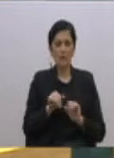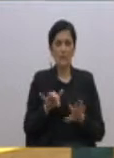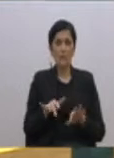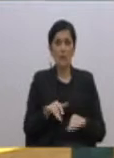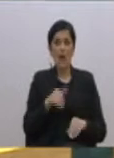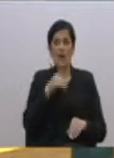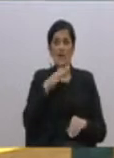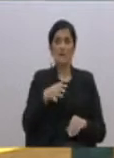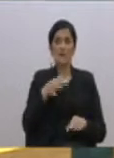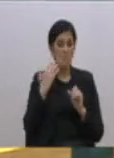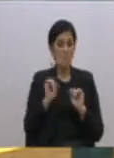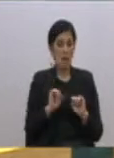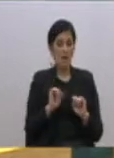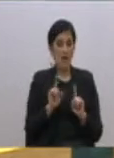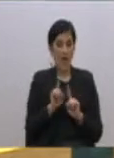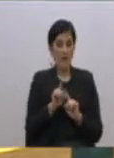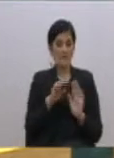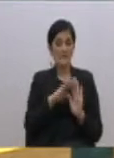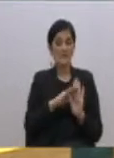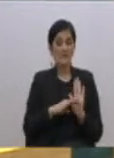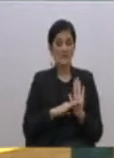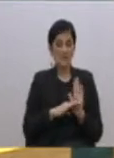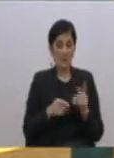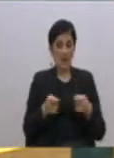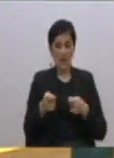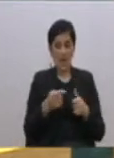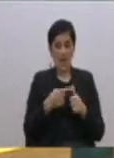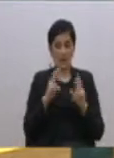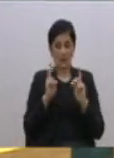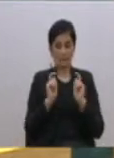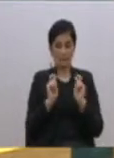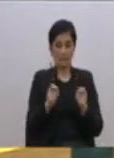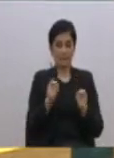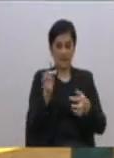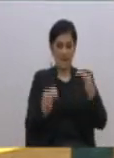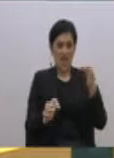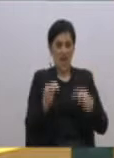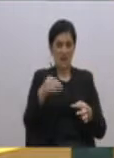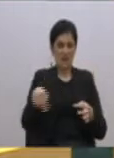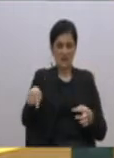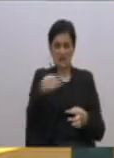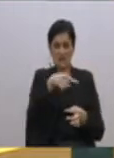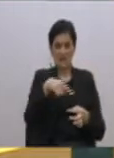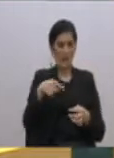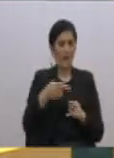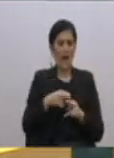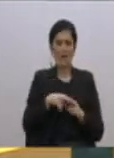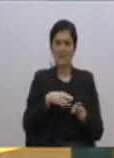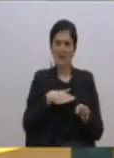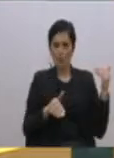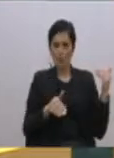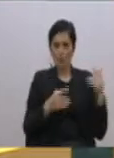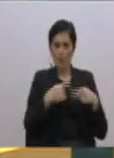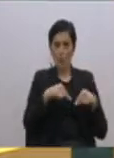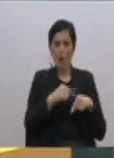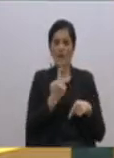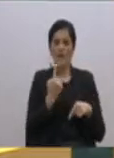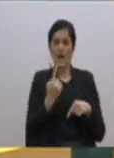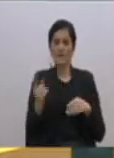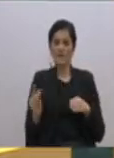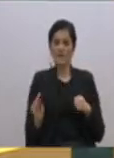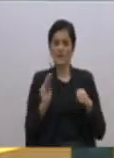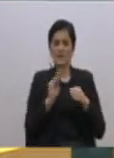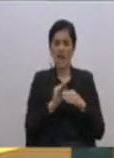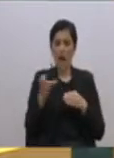ვითომ მოსამართლეები და ჩვენ გამართეს და დაარქვეს ამას სასამართლო, მაგრამ ეს არის ჩვეულებრივი აღმასრულებელი ორგანოს ერთი, რომელსაც